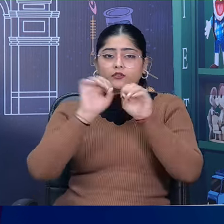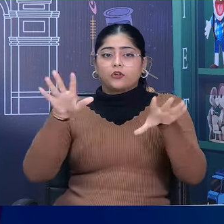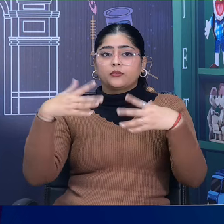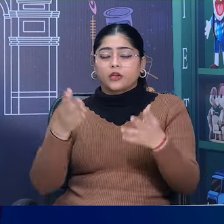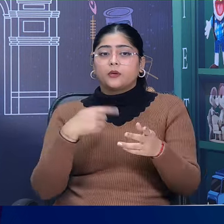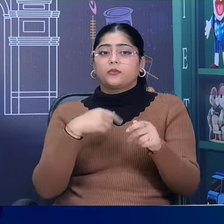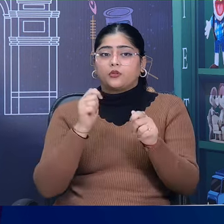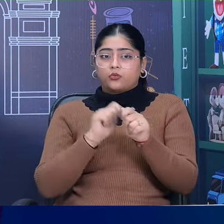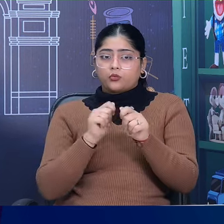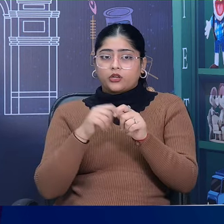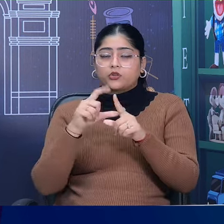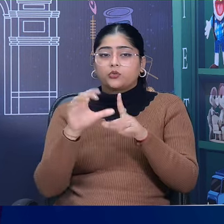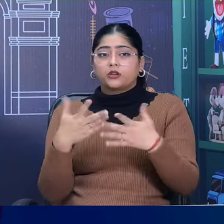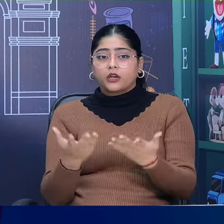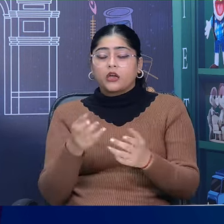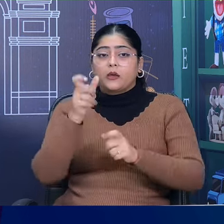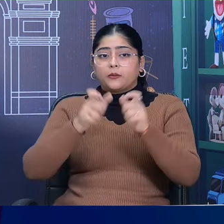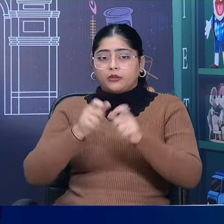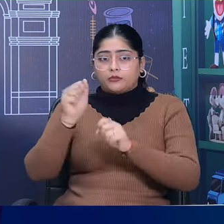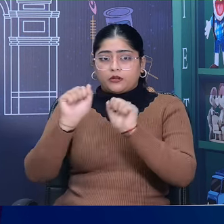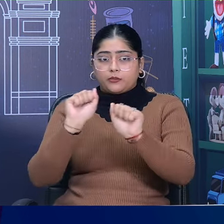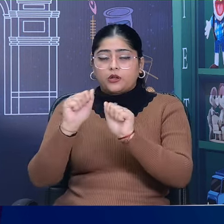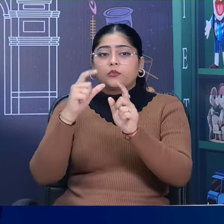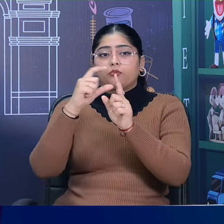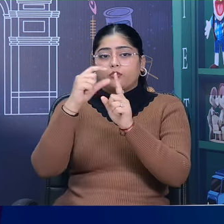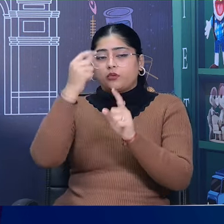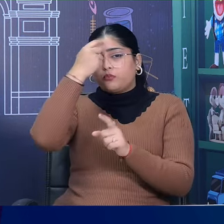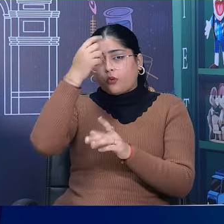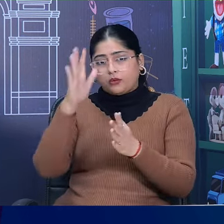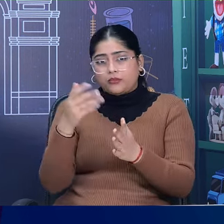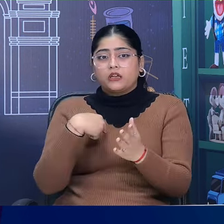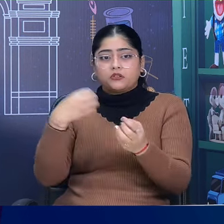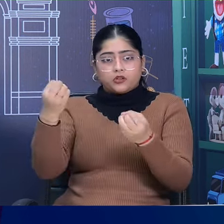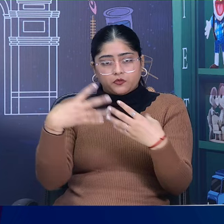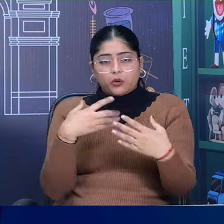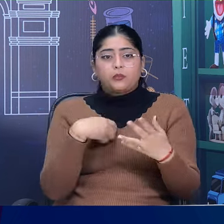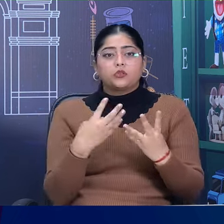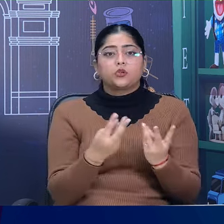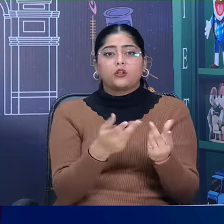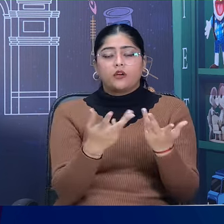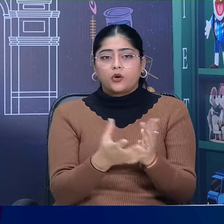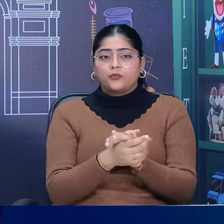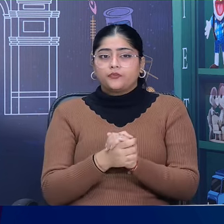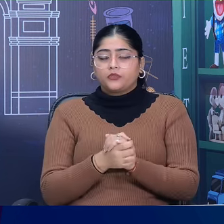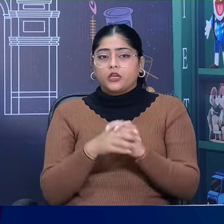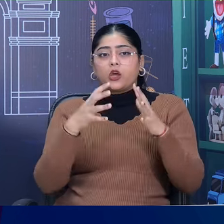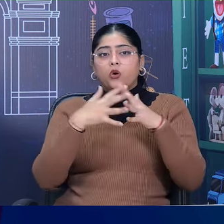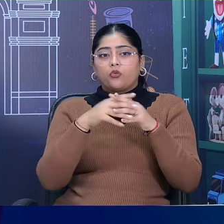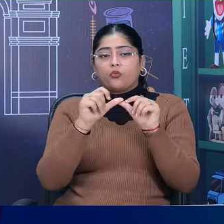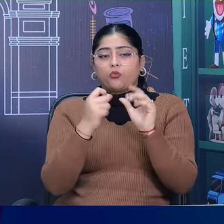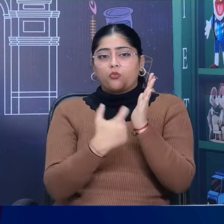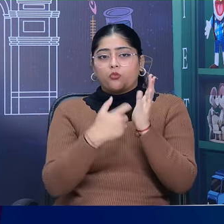समस्याओं का समाधान करूंगा ध्यान रखिए वो जो वर्ड वाला व्यक्ति है जिसे कि हम पंच कहते हैं उसको हम पीपल्स